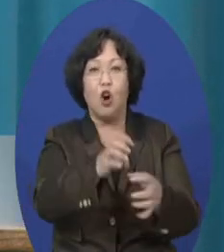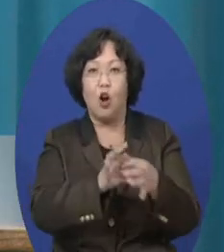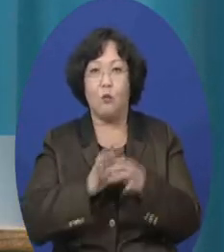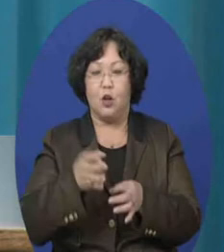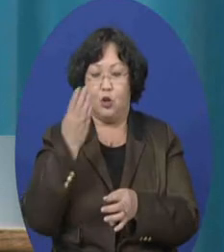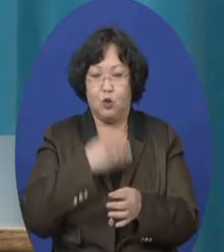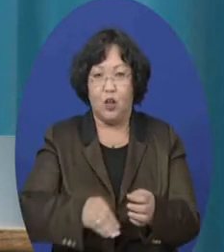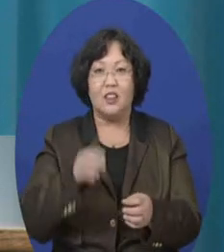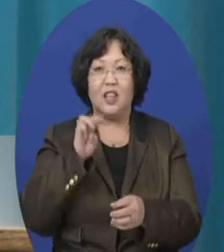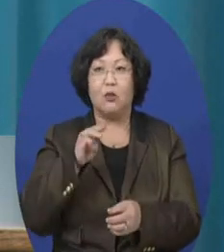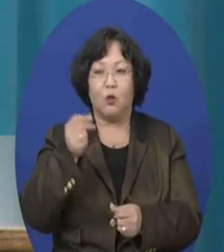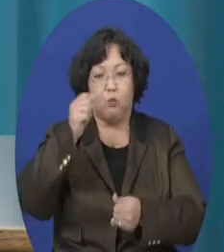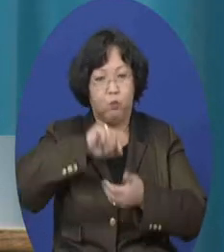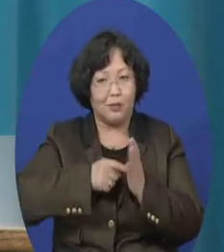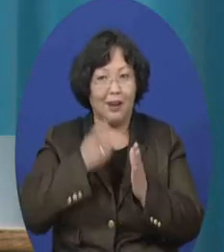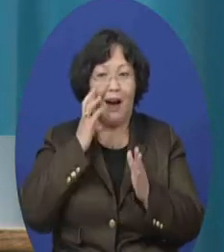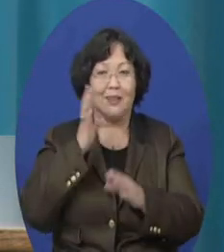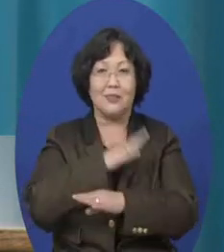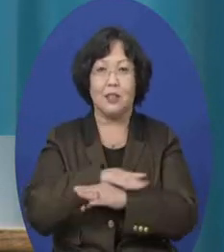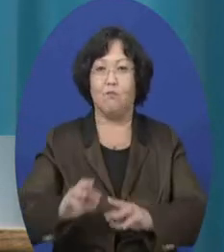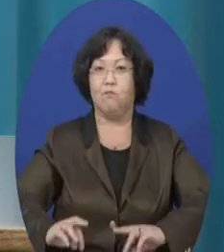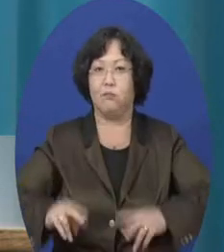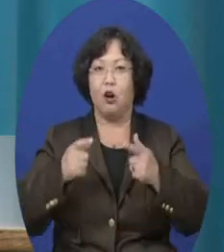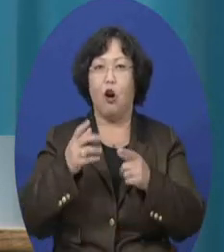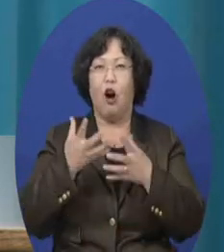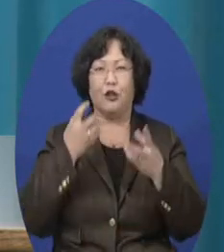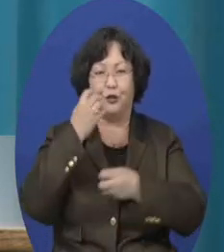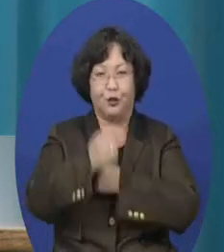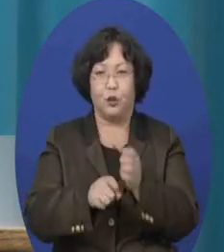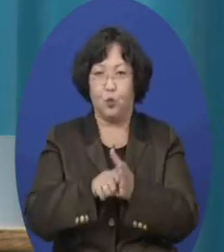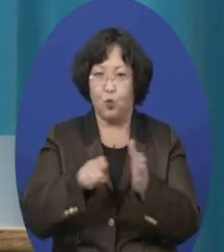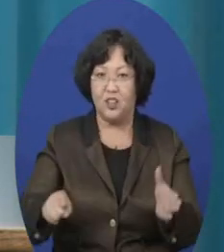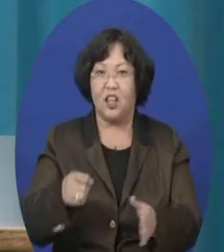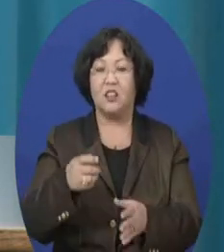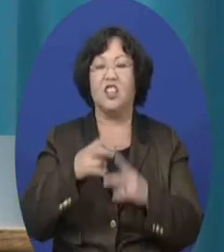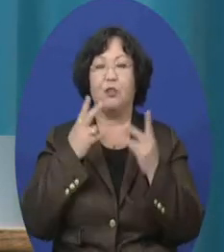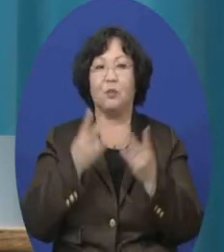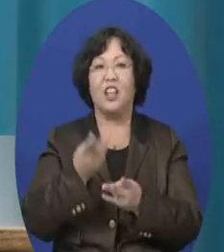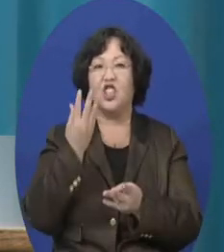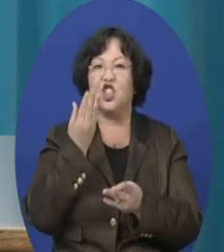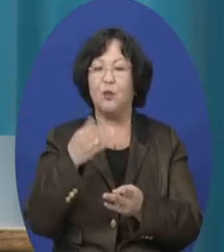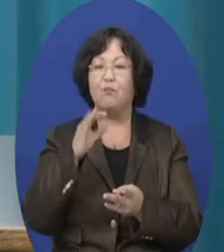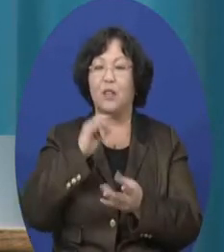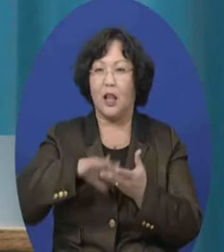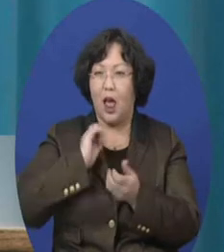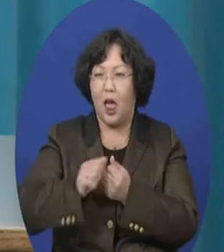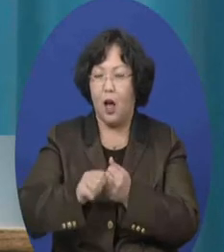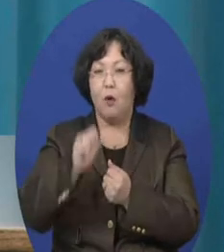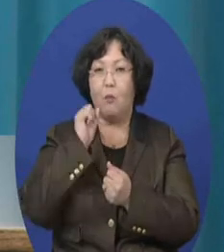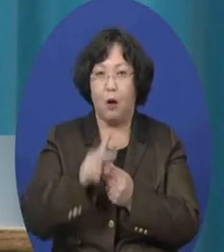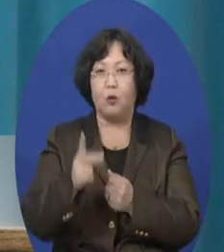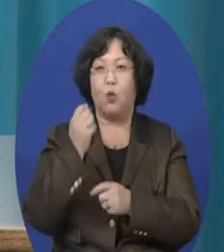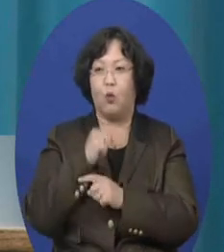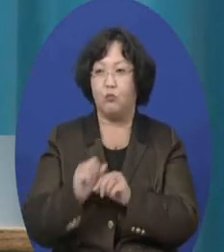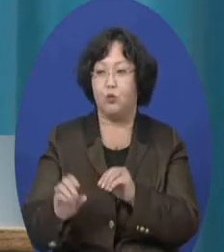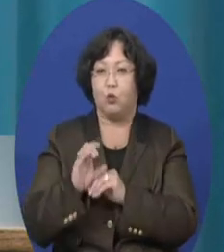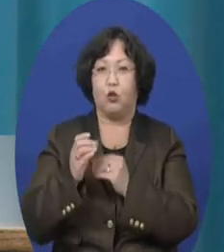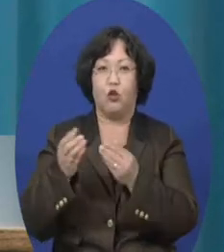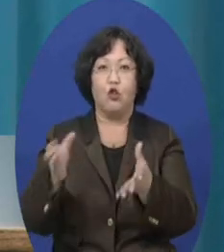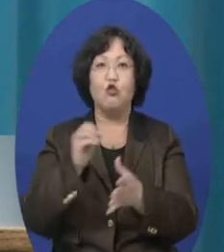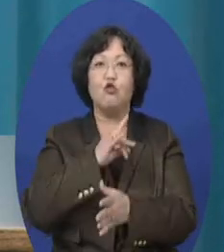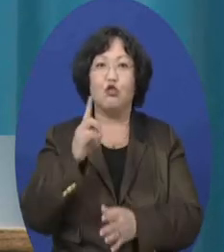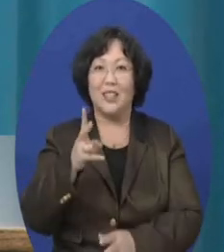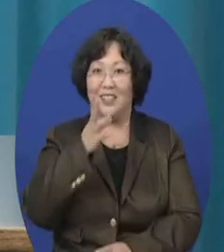тэтгэр бодох аргачлалд өөрчлөлт оруулан илүү олон жил шимтгэл төлснийг нь урамшуулах, За тэтгэврийн ердийн наснаас хойш